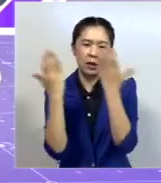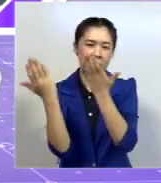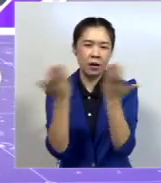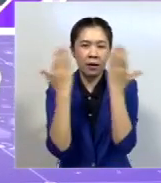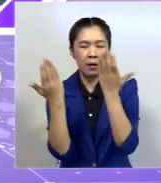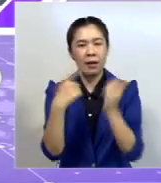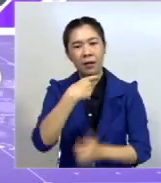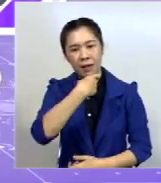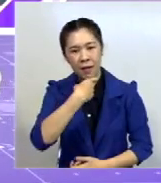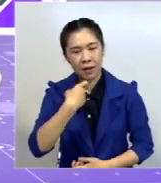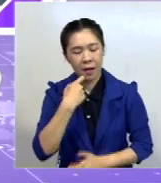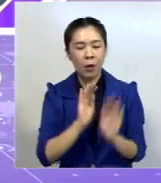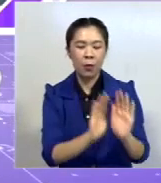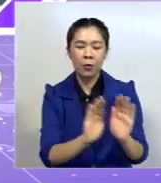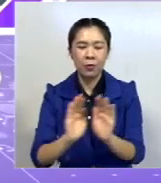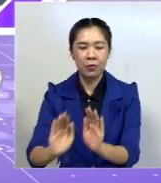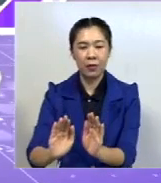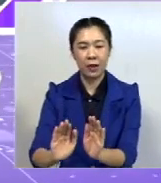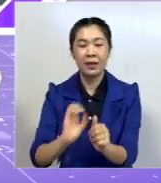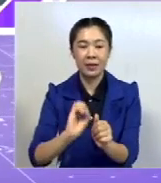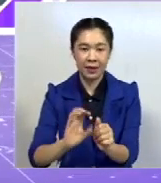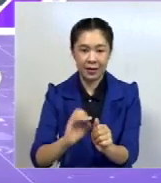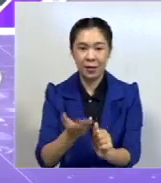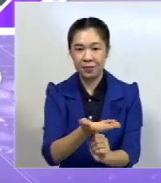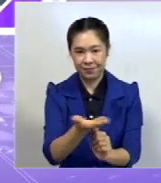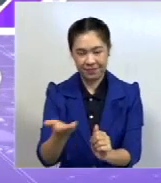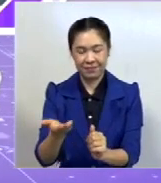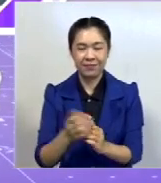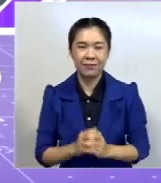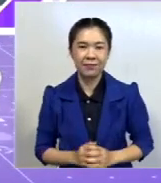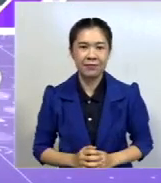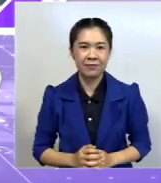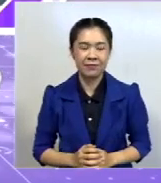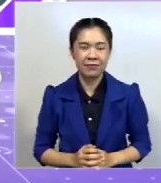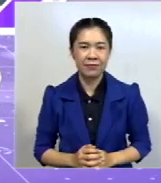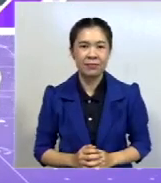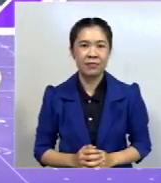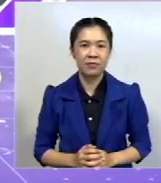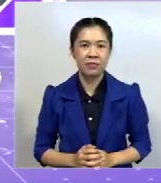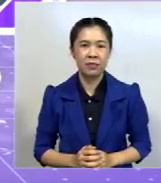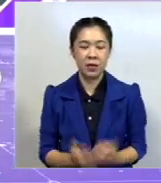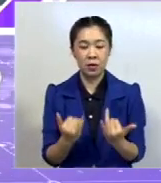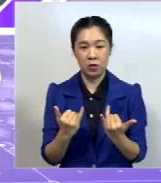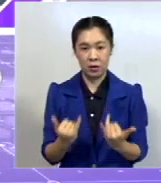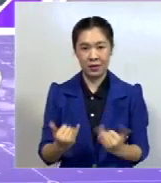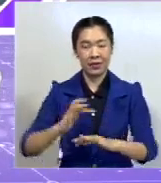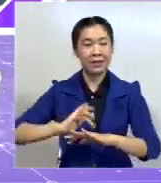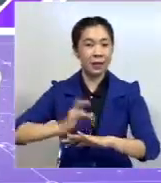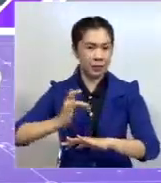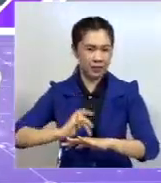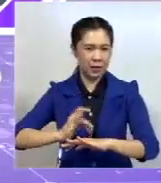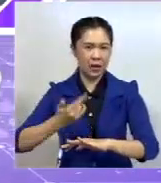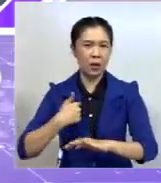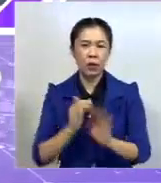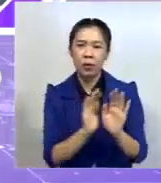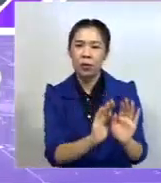แล้งด้วยนะคะจะฝากคำแนะนำอะไรสำหรับนักท่องเที่ยวที่ขึ้นไปเที่ยวป่าในช่วงนี้บ้างคะ ช่วงนี้ในธรรมชาติทั้งหมดนะครับคงต้องฝ